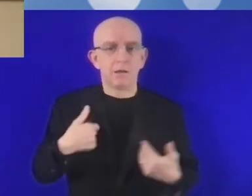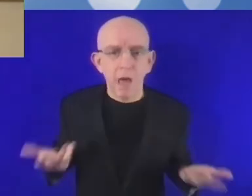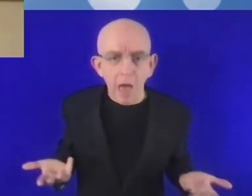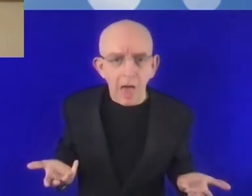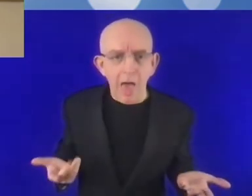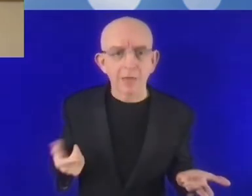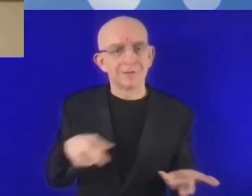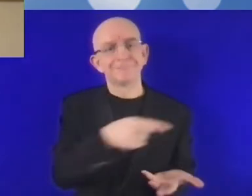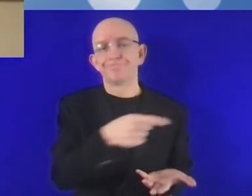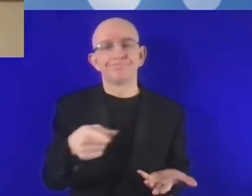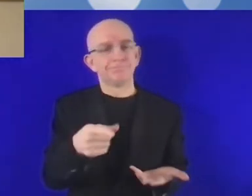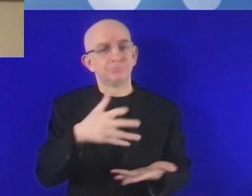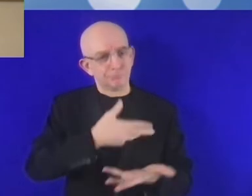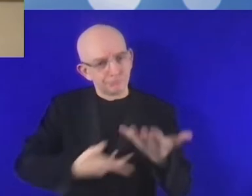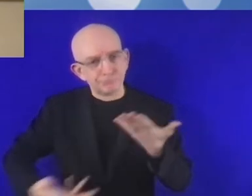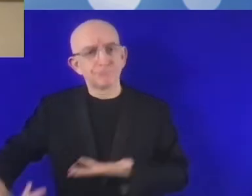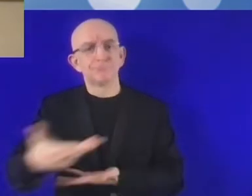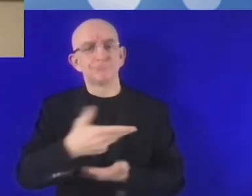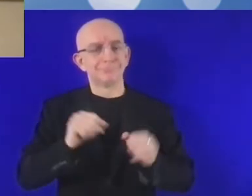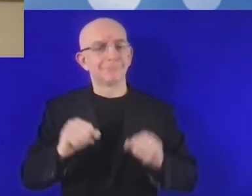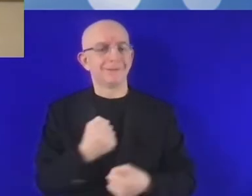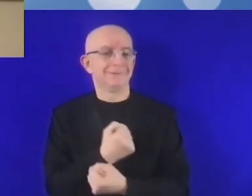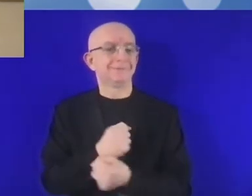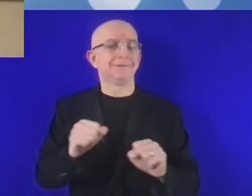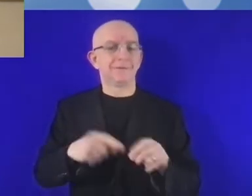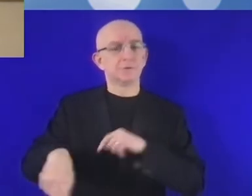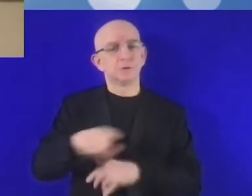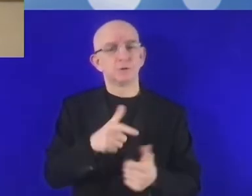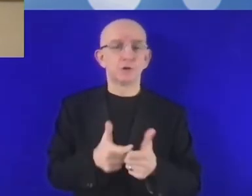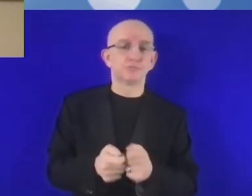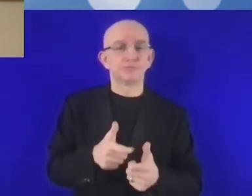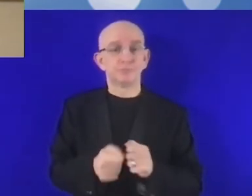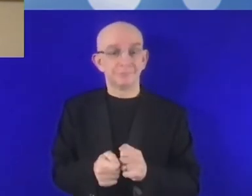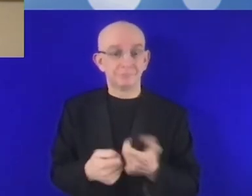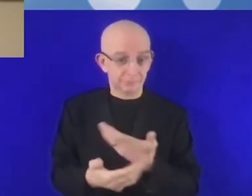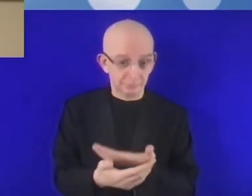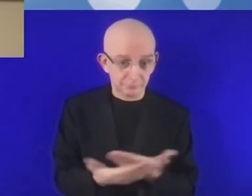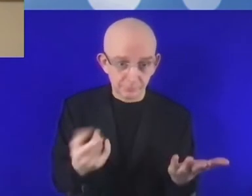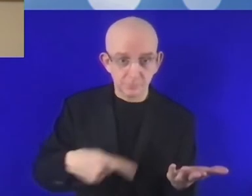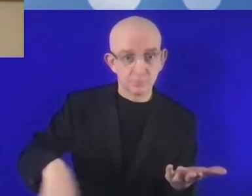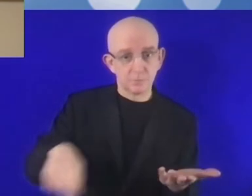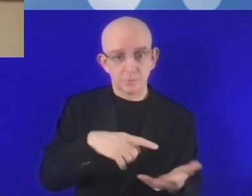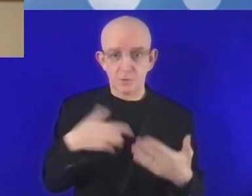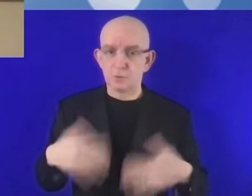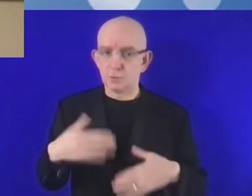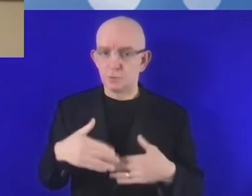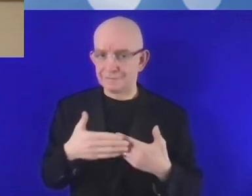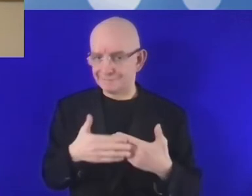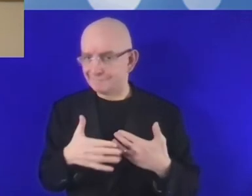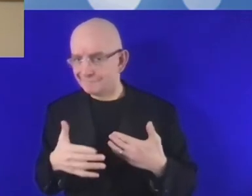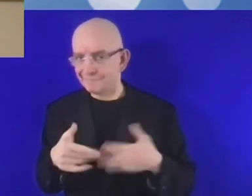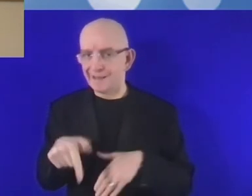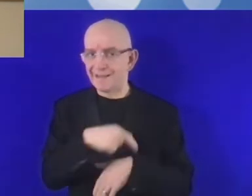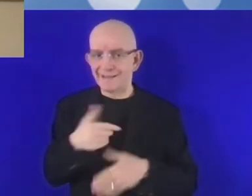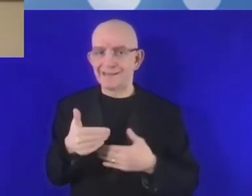للتواصل في الإنترنت. هذه الأشياء والعناصر الثلاثة هي مهمة لنا، يجب عليها أن نؤمنها